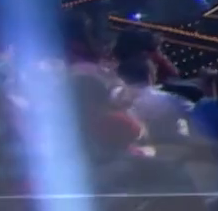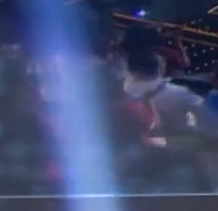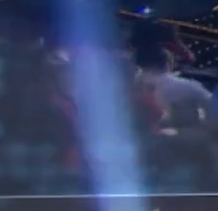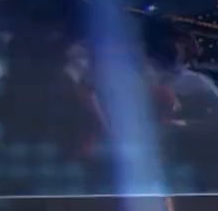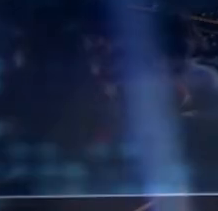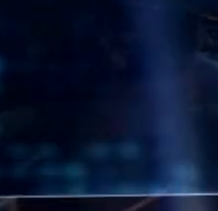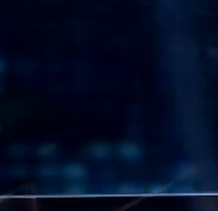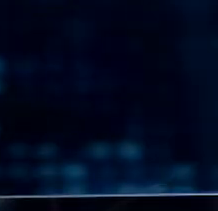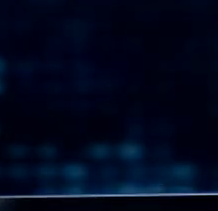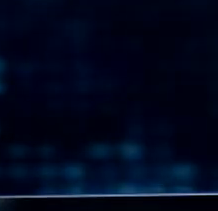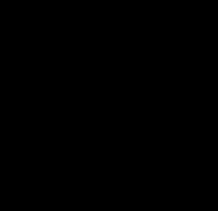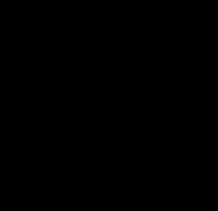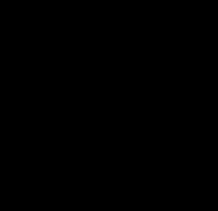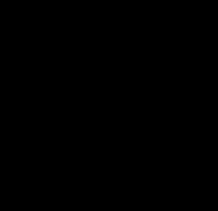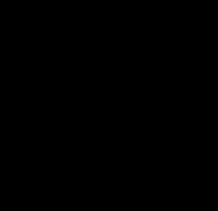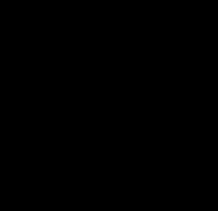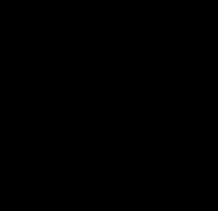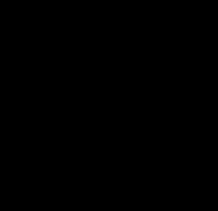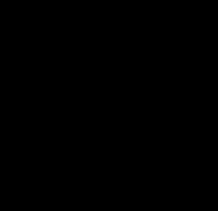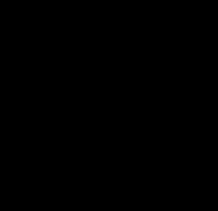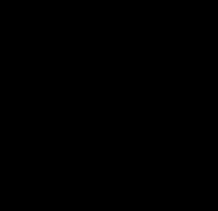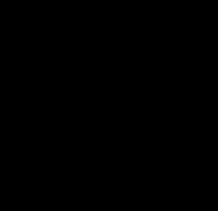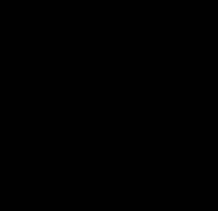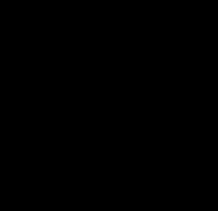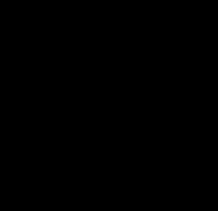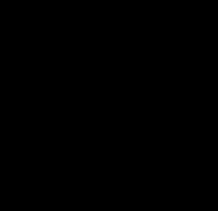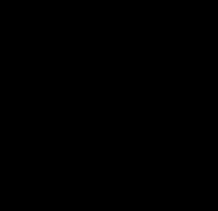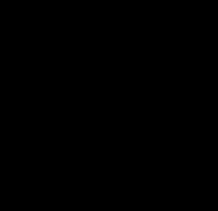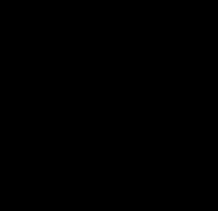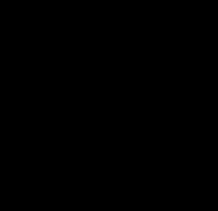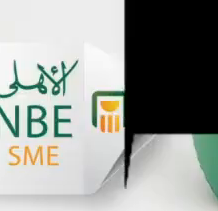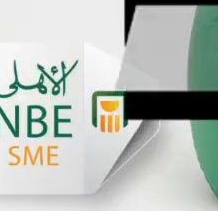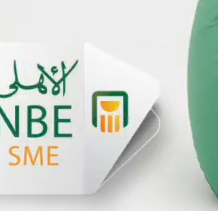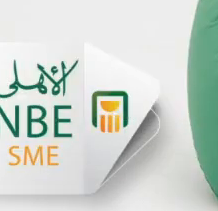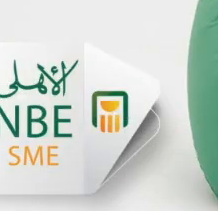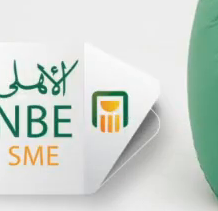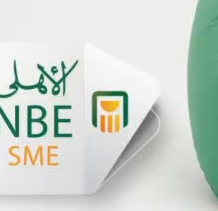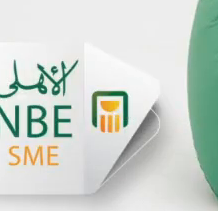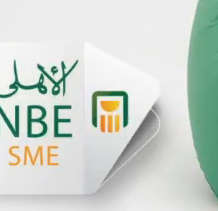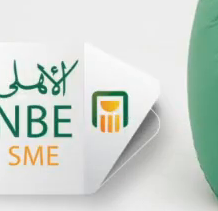هذا البرنامج برعاية